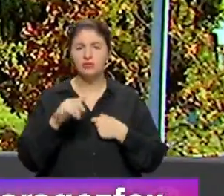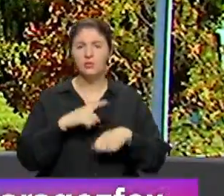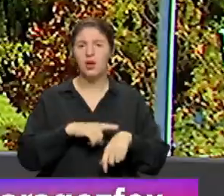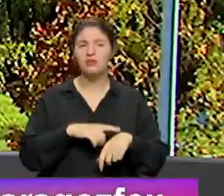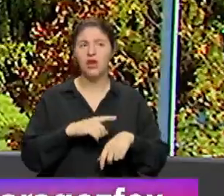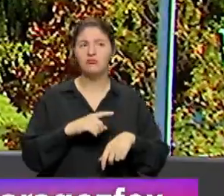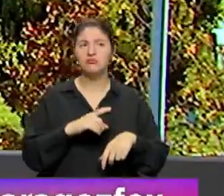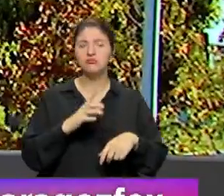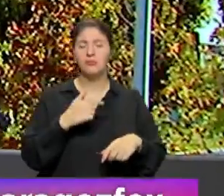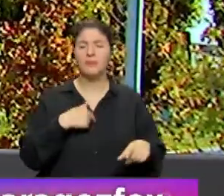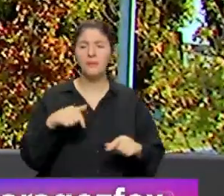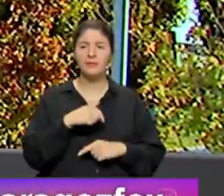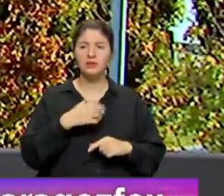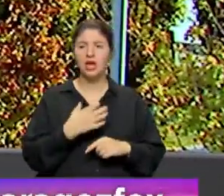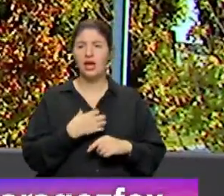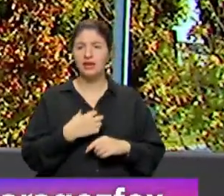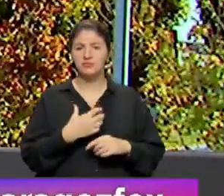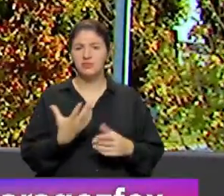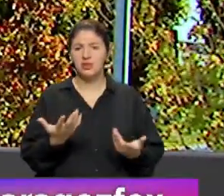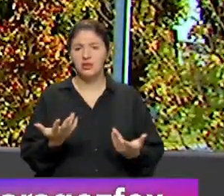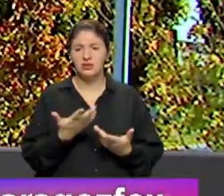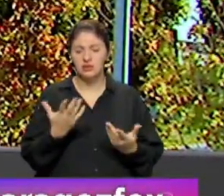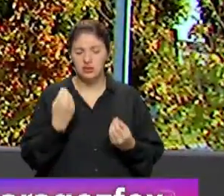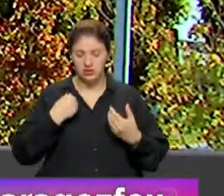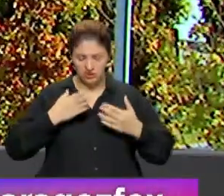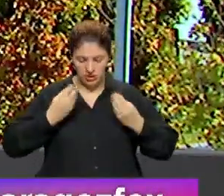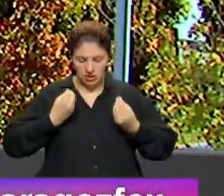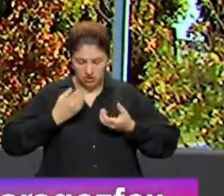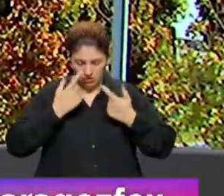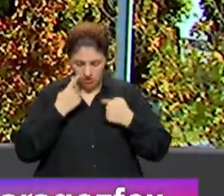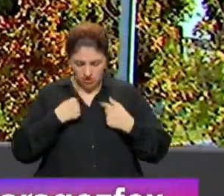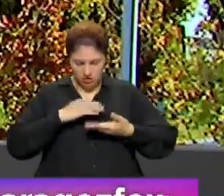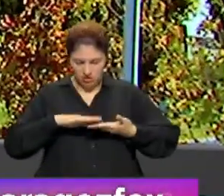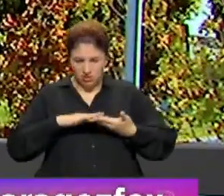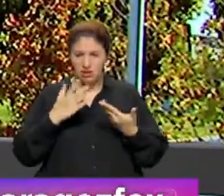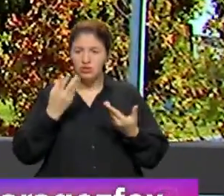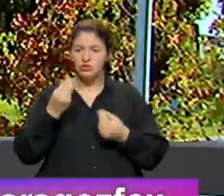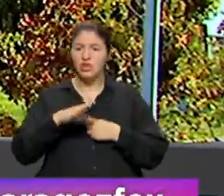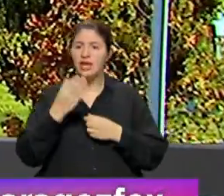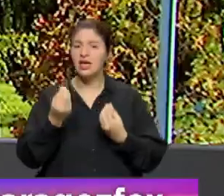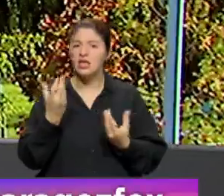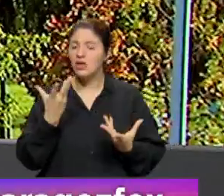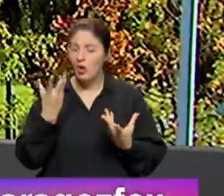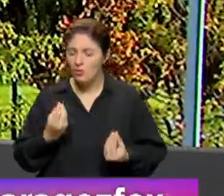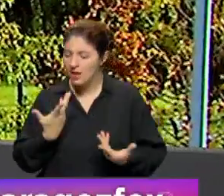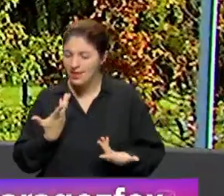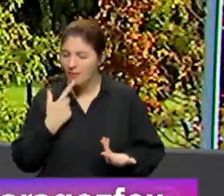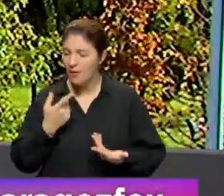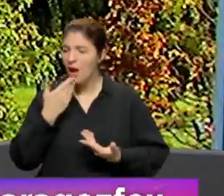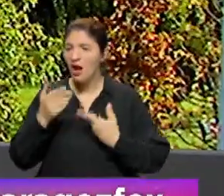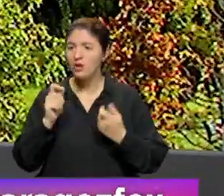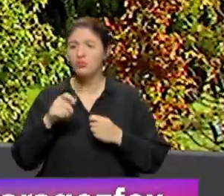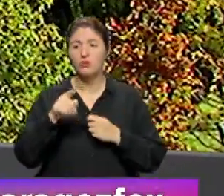zamanda Biz kendimizi nasıl iyileştireceğim iyiliği nasıl anlatacağız bunu da